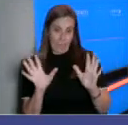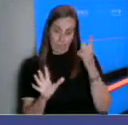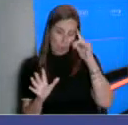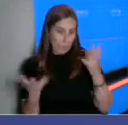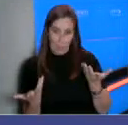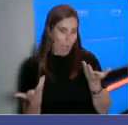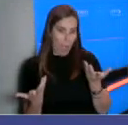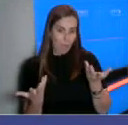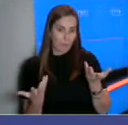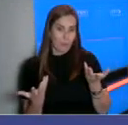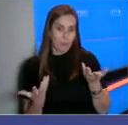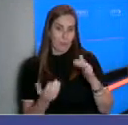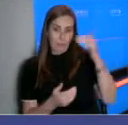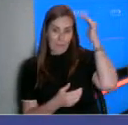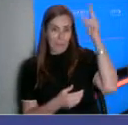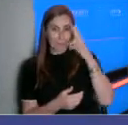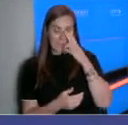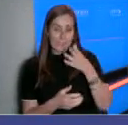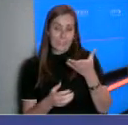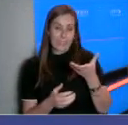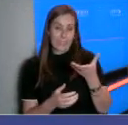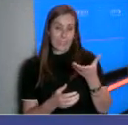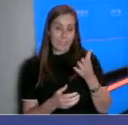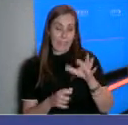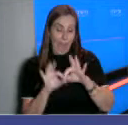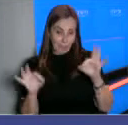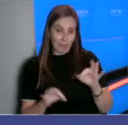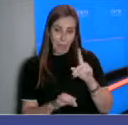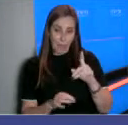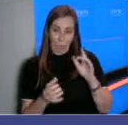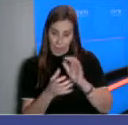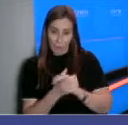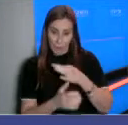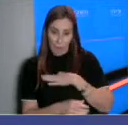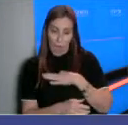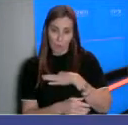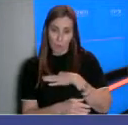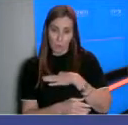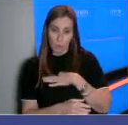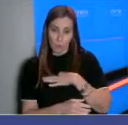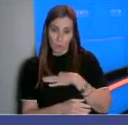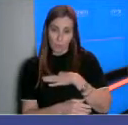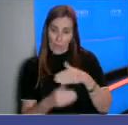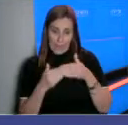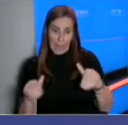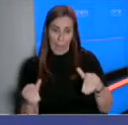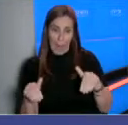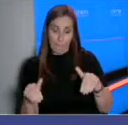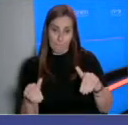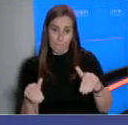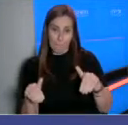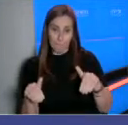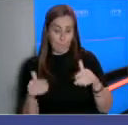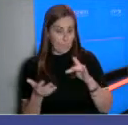יודע מה, וגנץ מנסה לבחור בסטנג הראשון, החברים והחברות שלנו שהם נחים